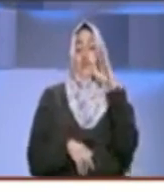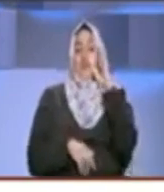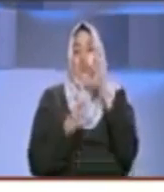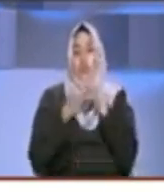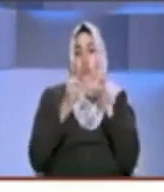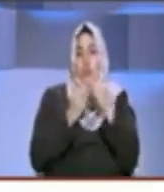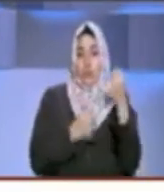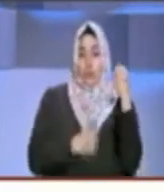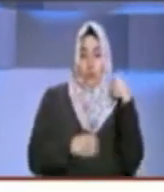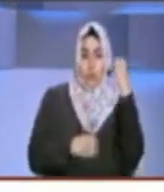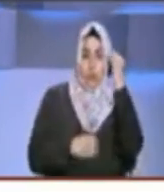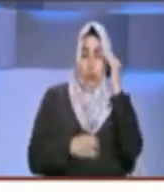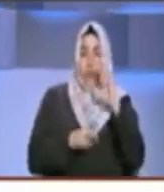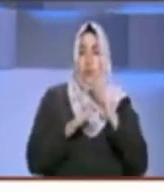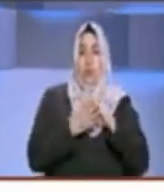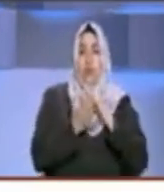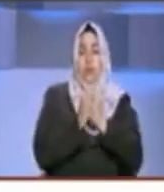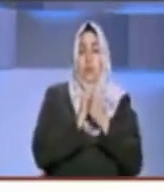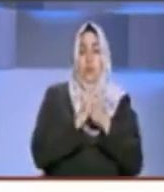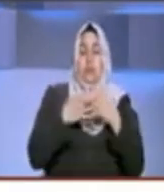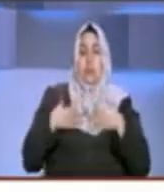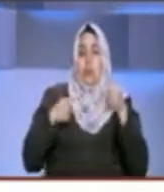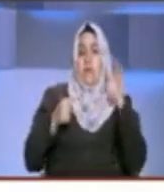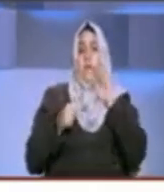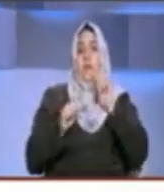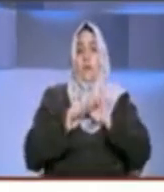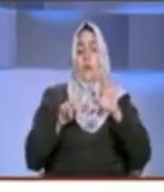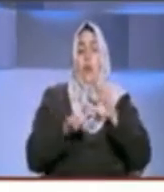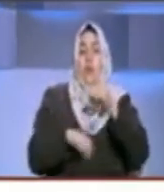جزيلا لحضرتك دكتور اسلام عنان، استاذ اقتصادات الصحه وعلم انتشار الاوبئه، منضما الينا عبر الهاتف وعبر